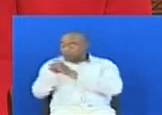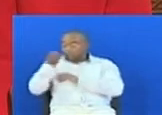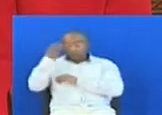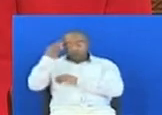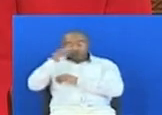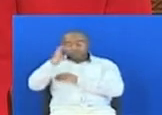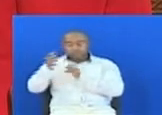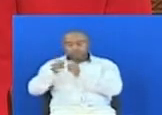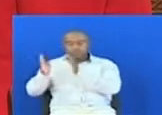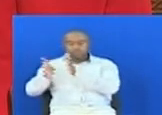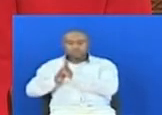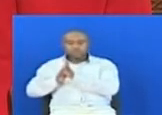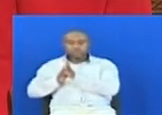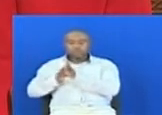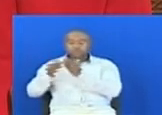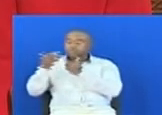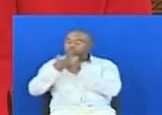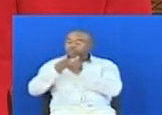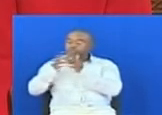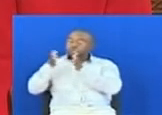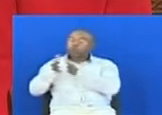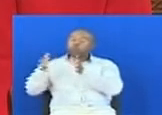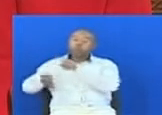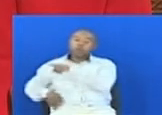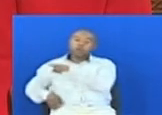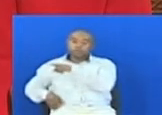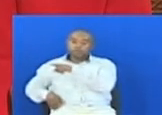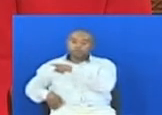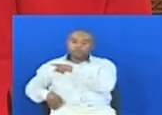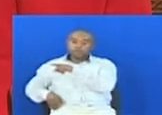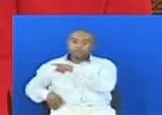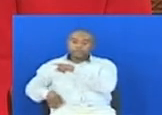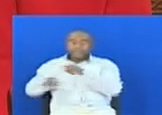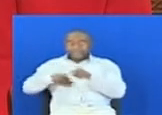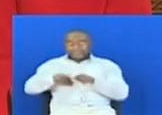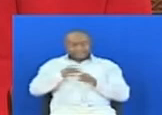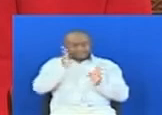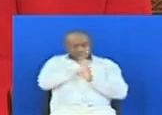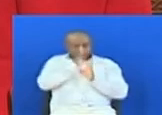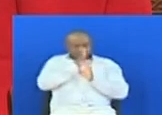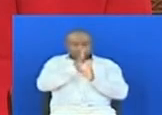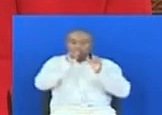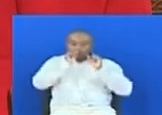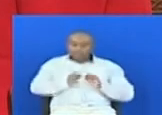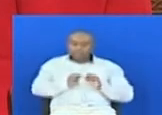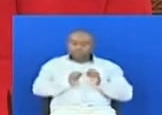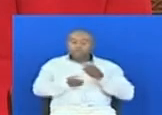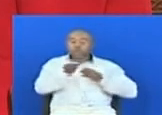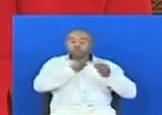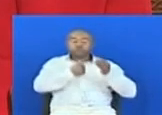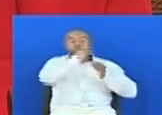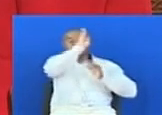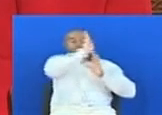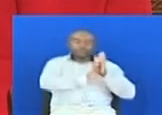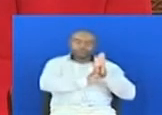kubwa zenye muscles zilitabiri kwamba hali ya uchumi itashuka na wakatoa